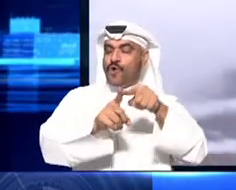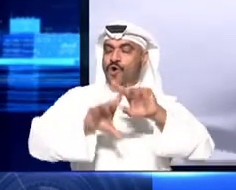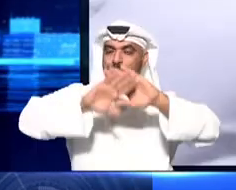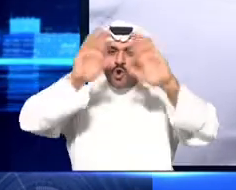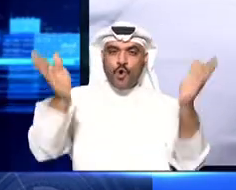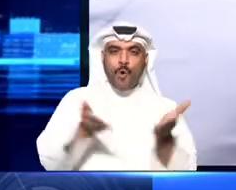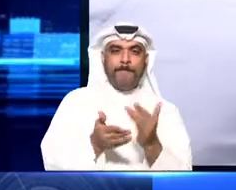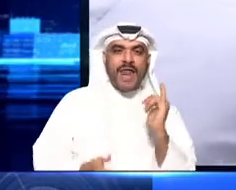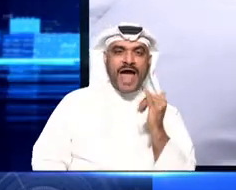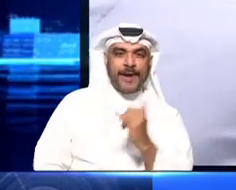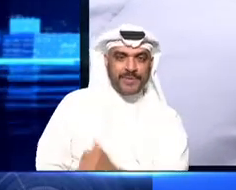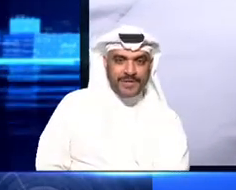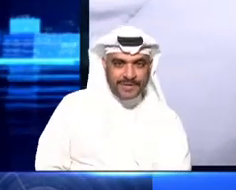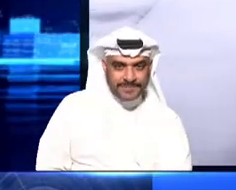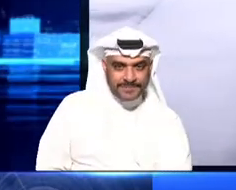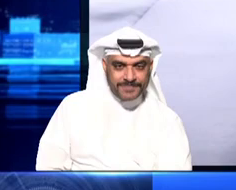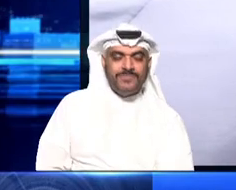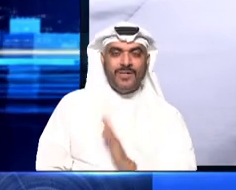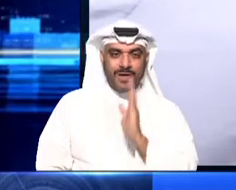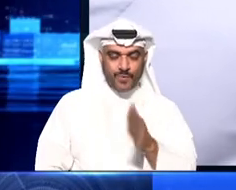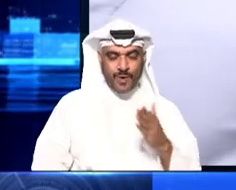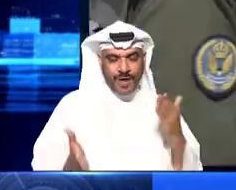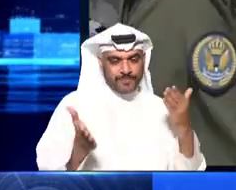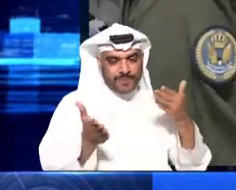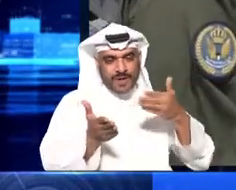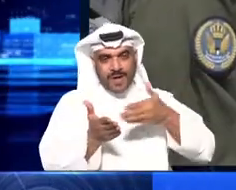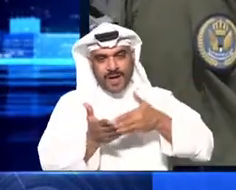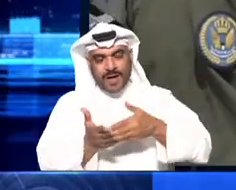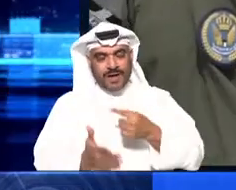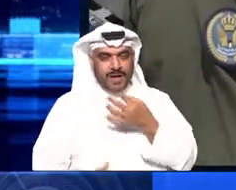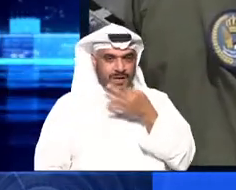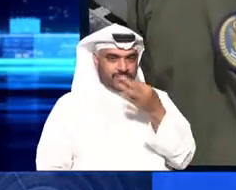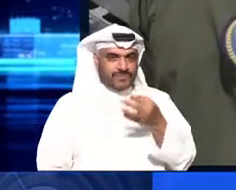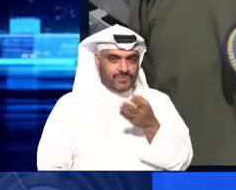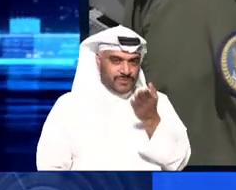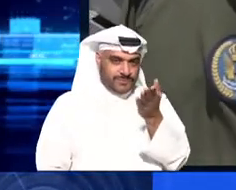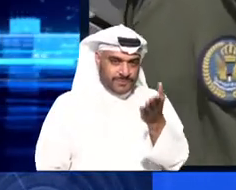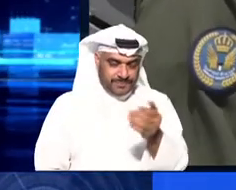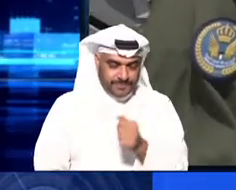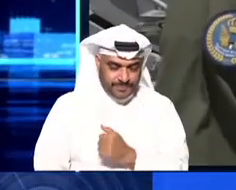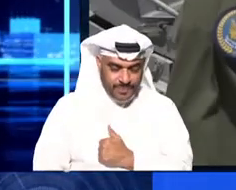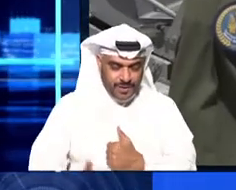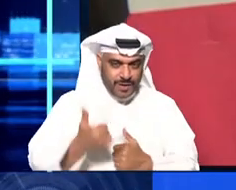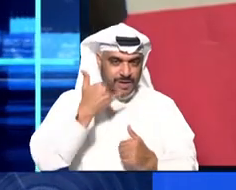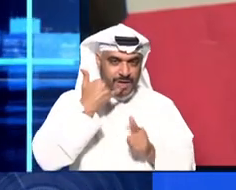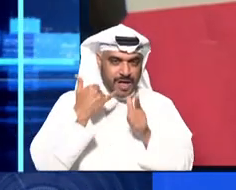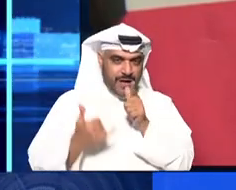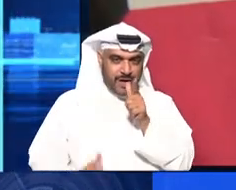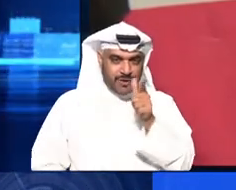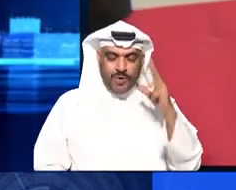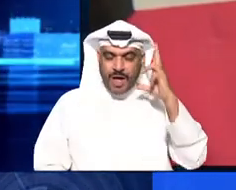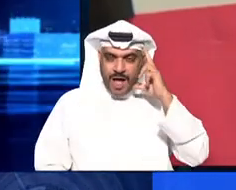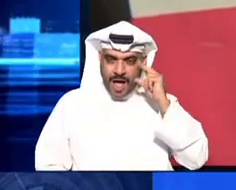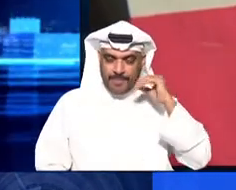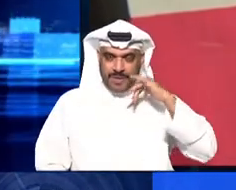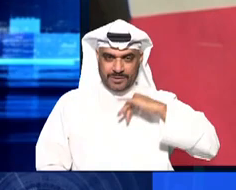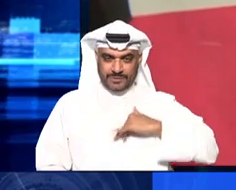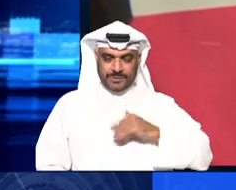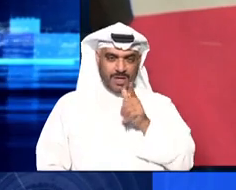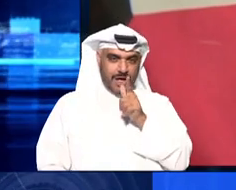جميعا. وفي ختام هذه المداخلة أود أن